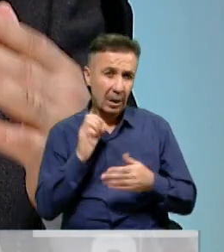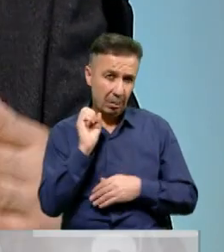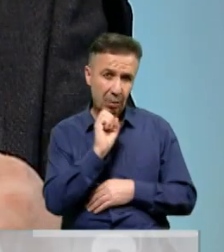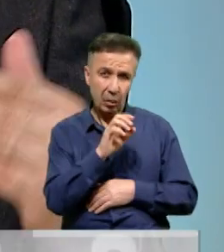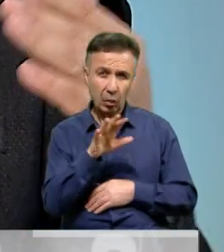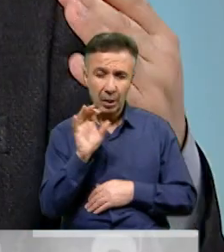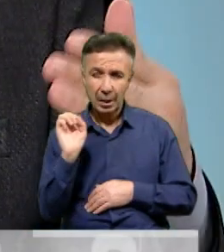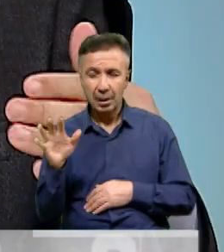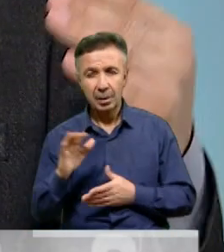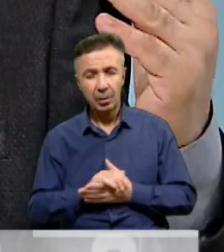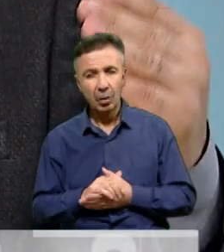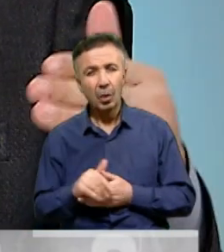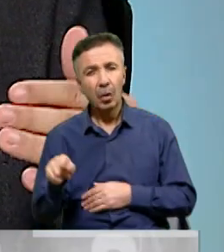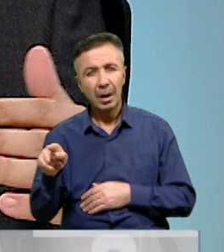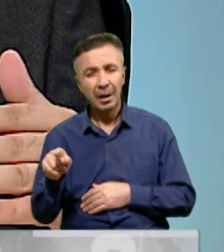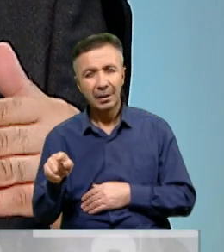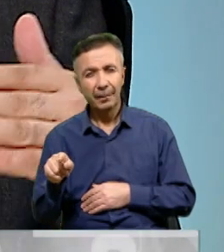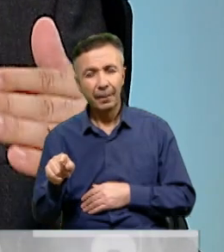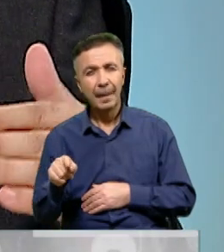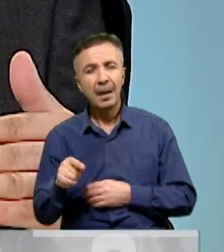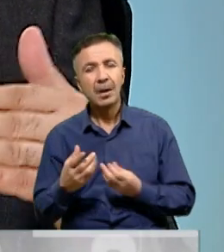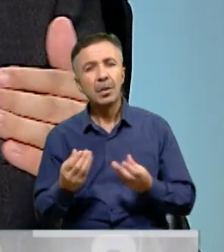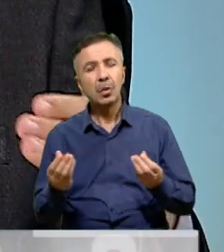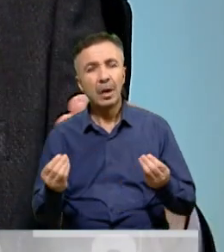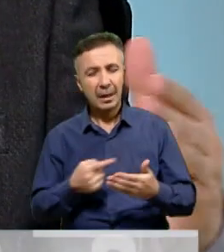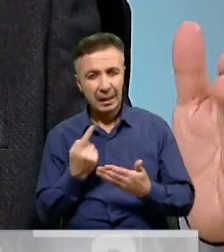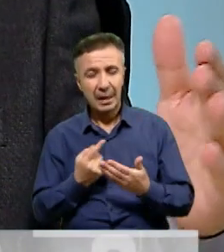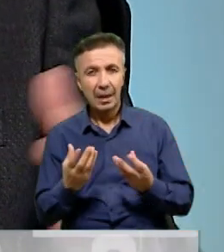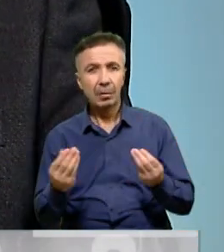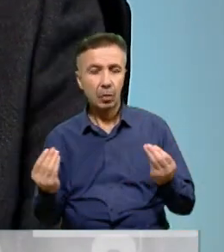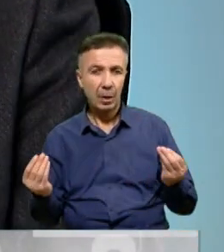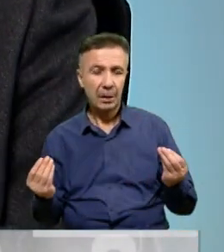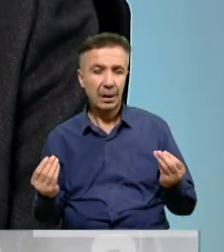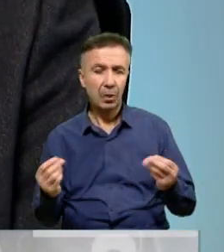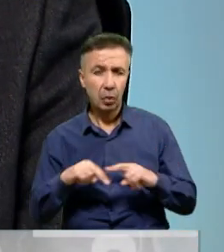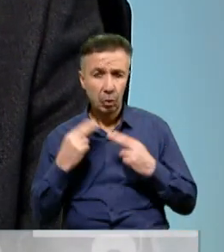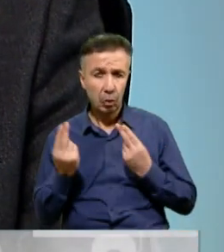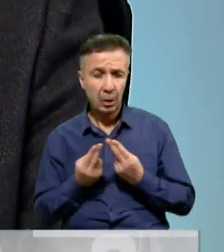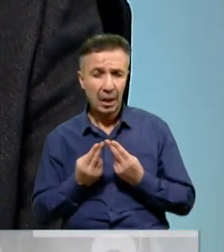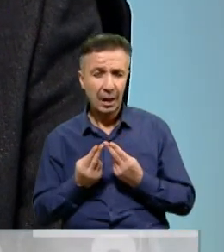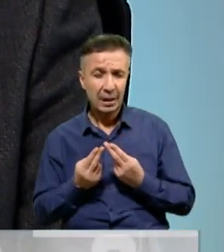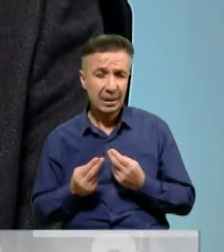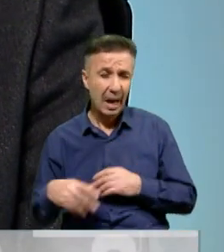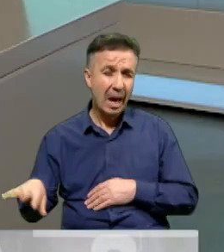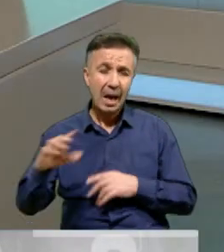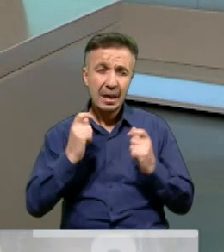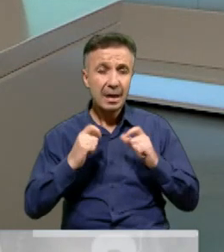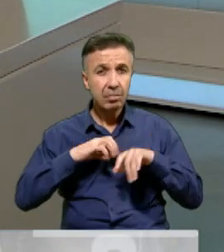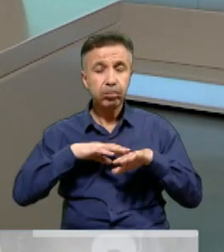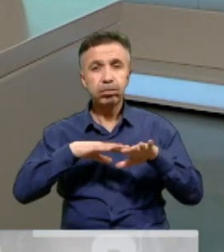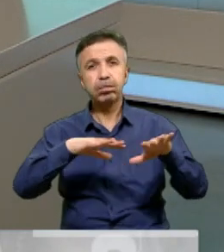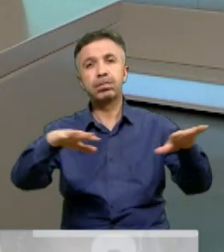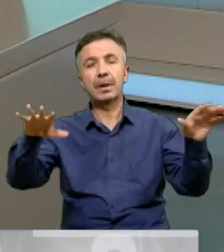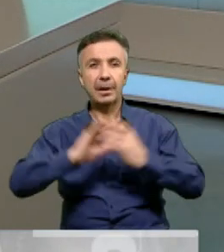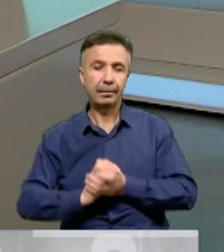oralardan da istinsah edile edile, yani çoğaltıla çoğaltıla dünyanın her tarafına yayılmış oldu. Ama olay burada şu da var değil mi